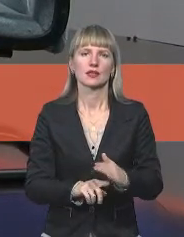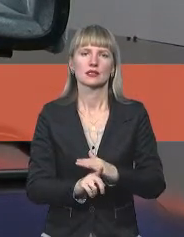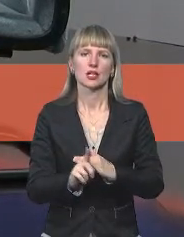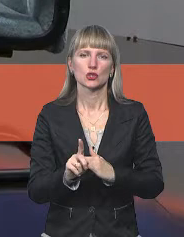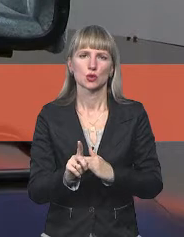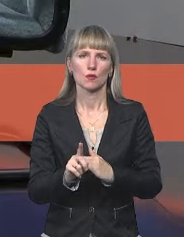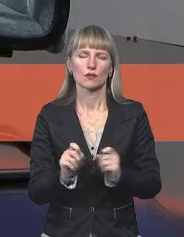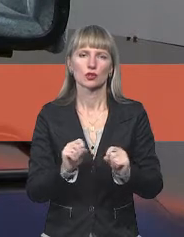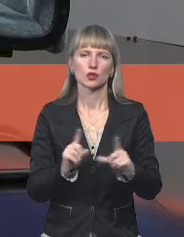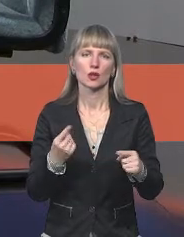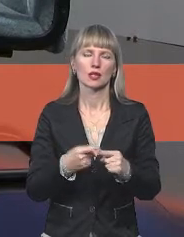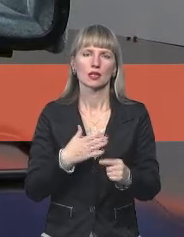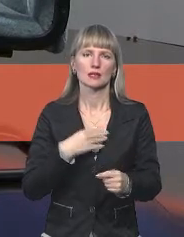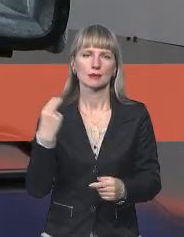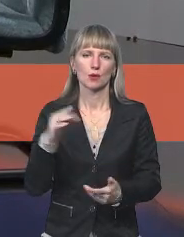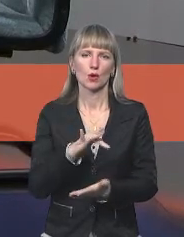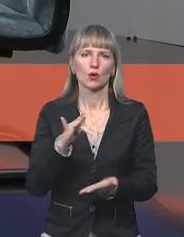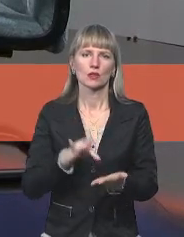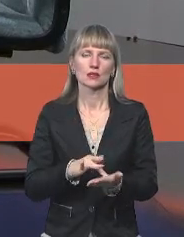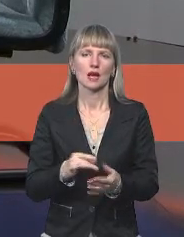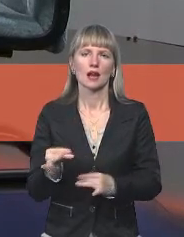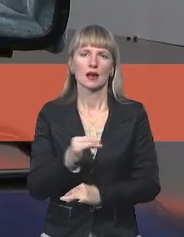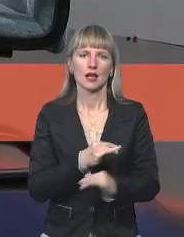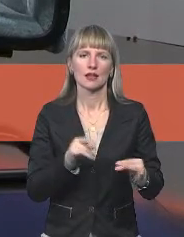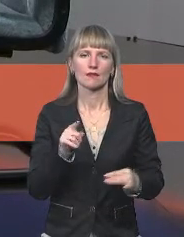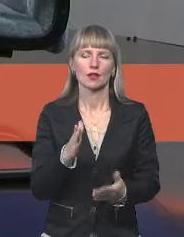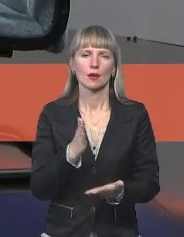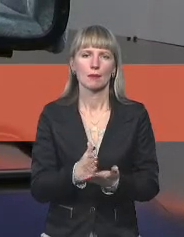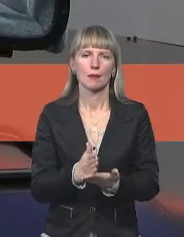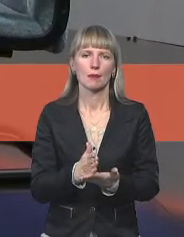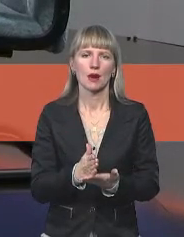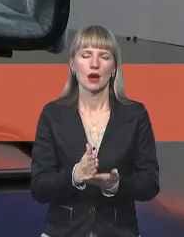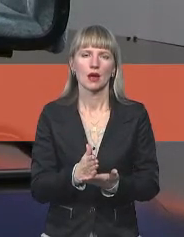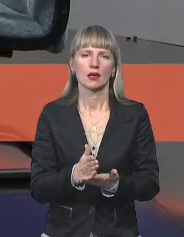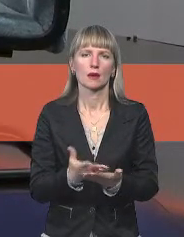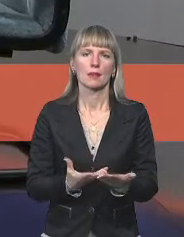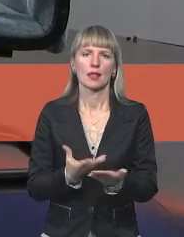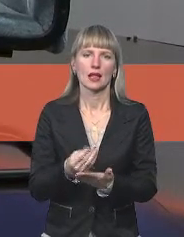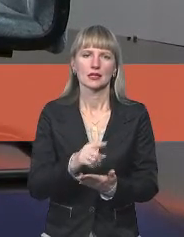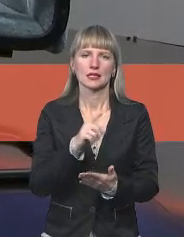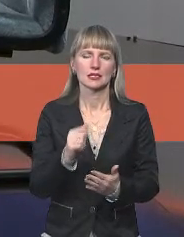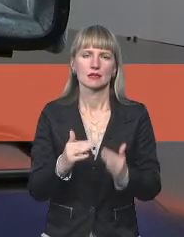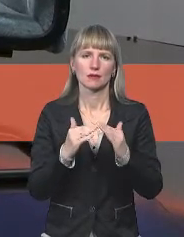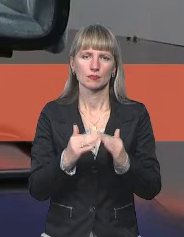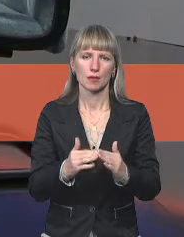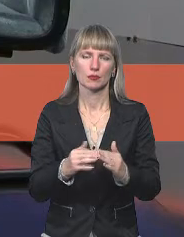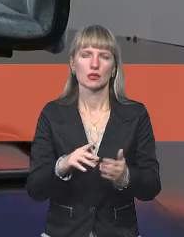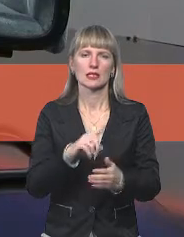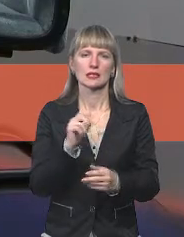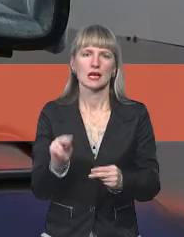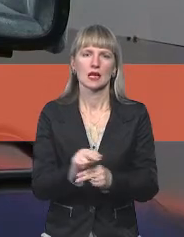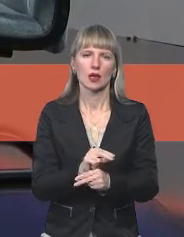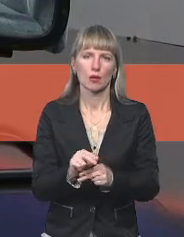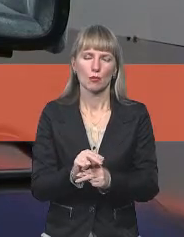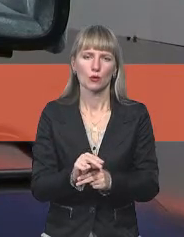Засновник школ – це наша Запорізька міська рада, і вона має утримувати будівлю, тобто це ремонти.